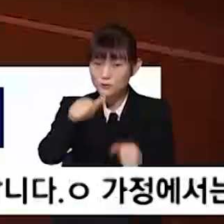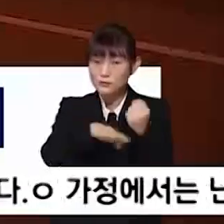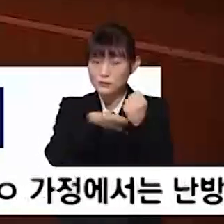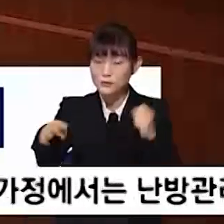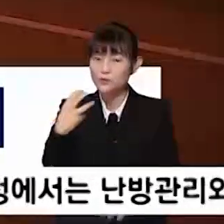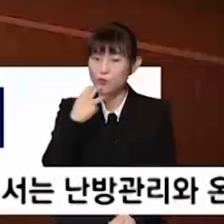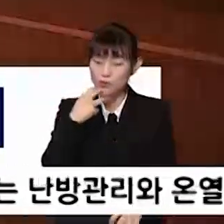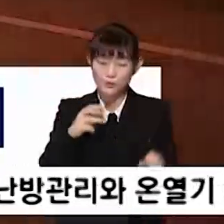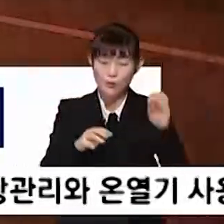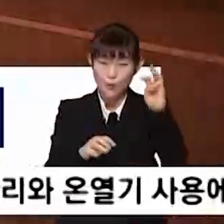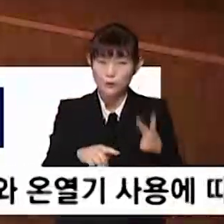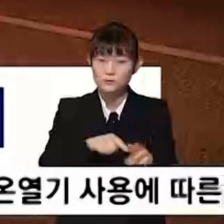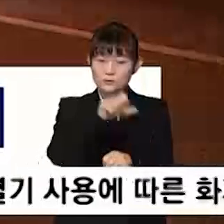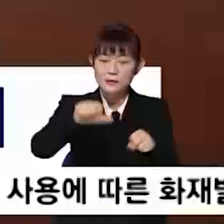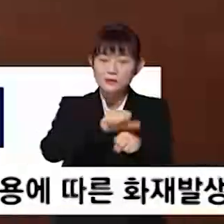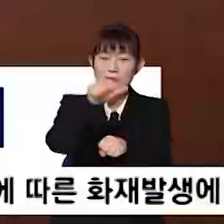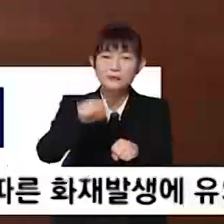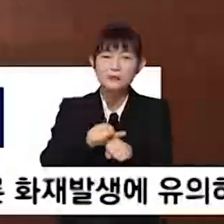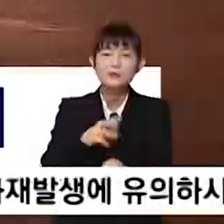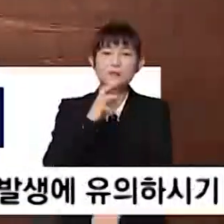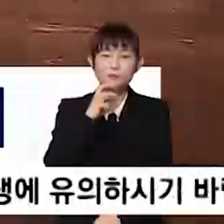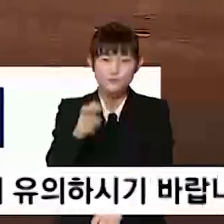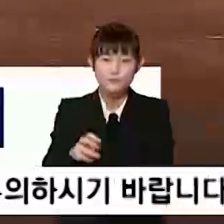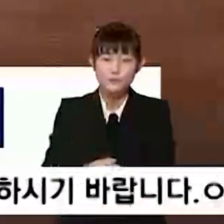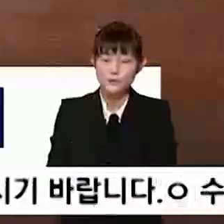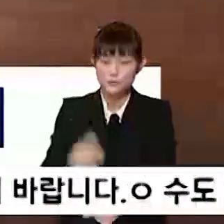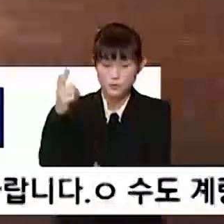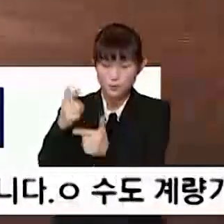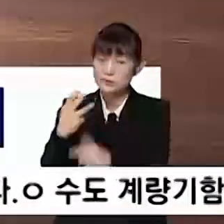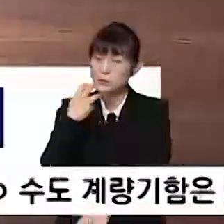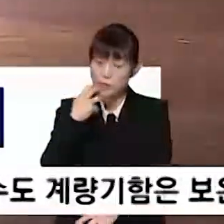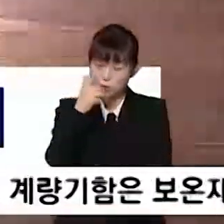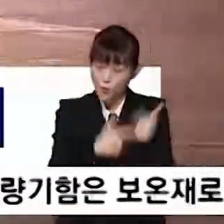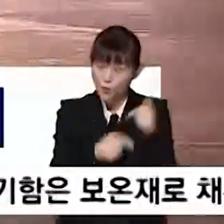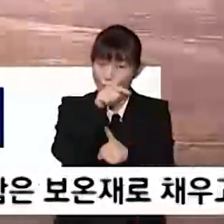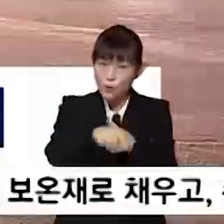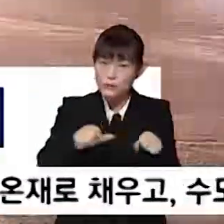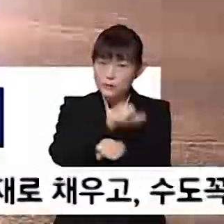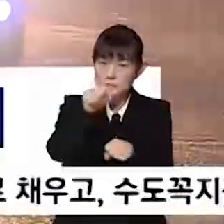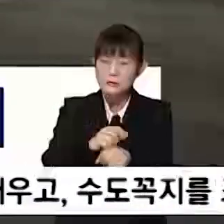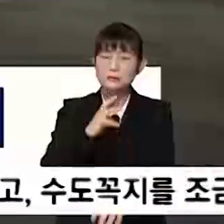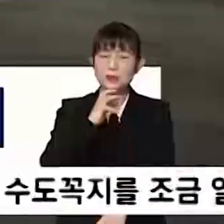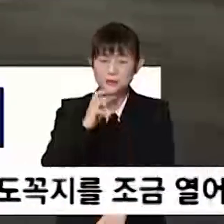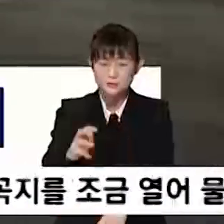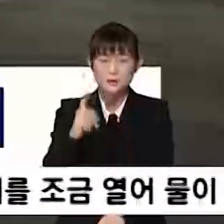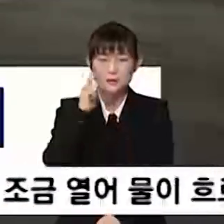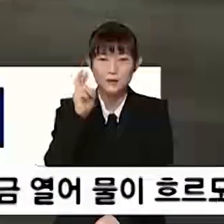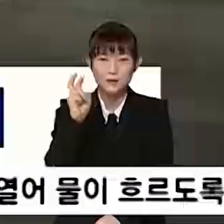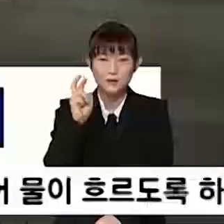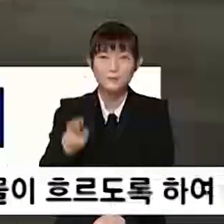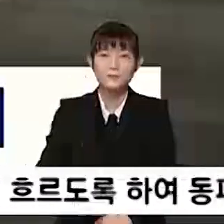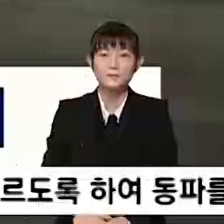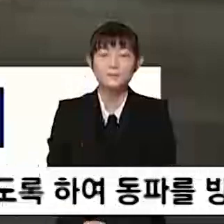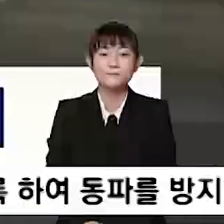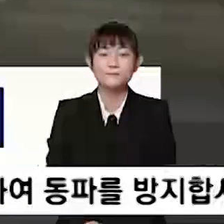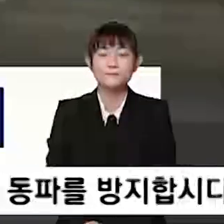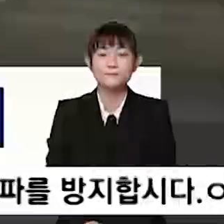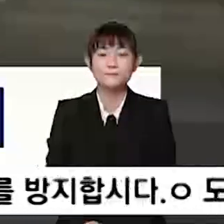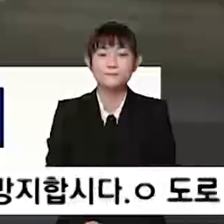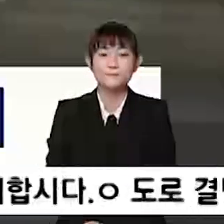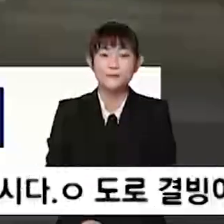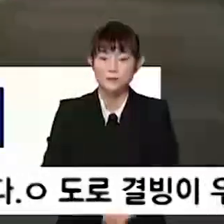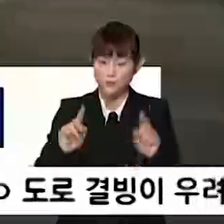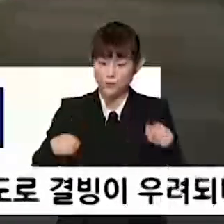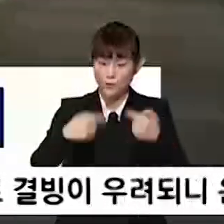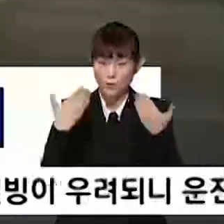서울에서 광주까지 5시간 30분, 서울에서 목포까지는 5시간 40분이 걸릴 걸로 예상됩니다. 설